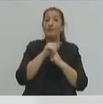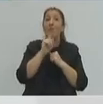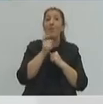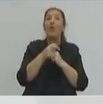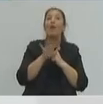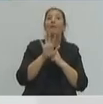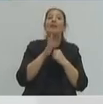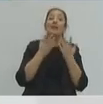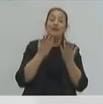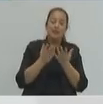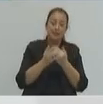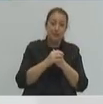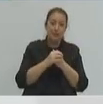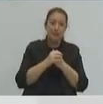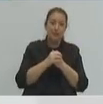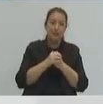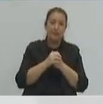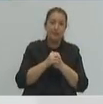Bulamadınız.